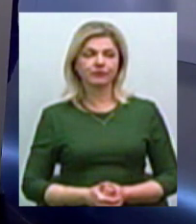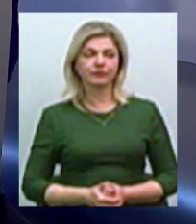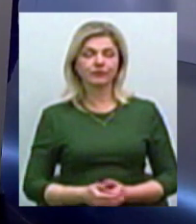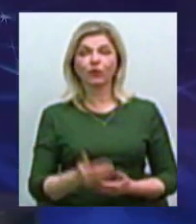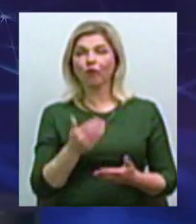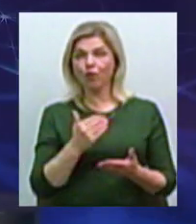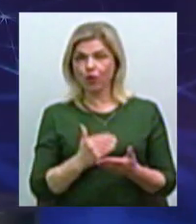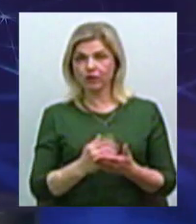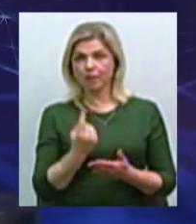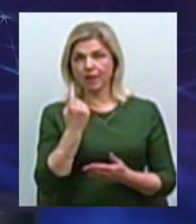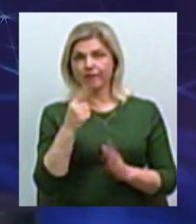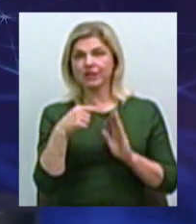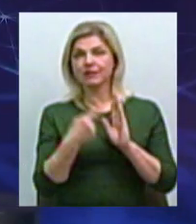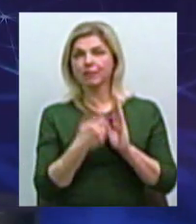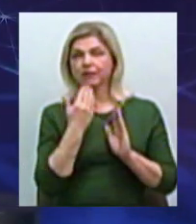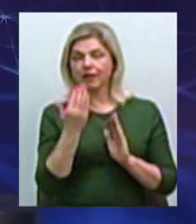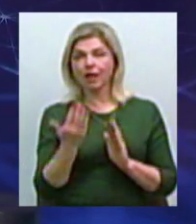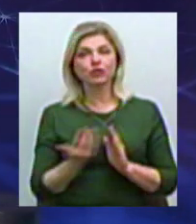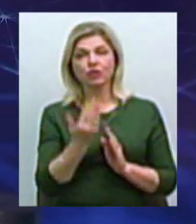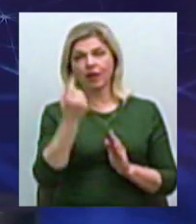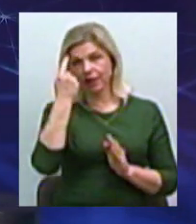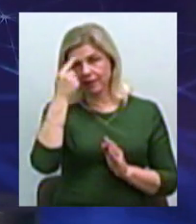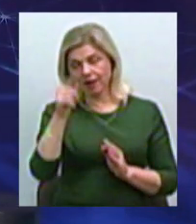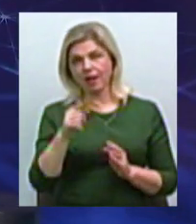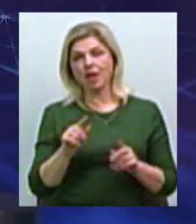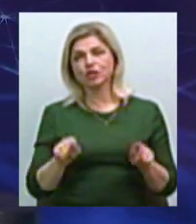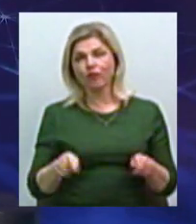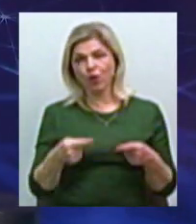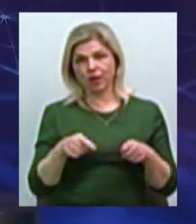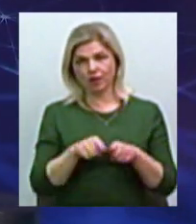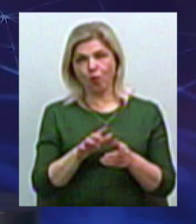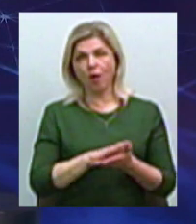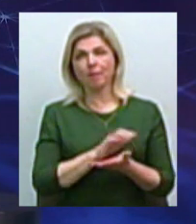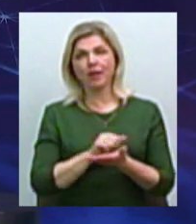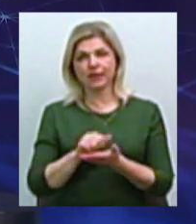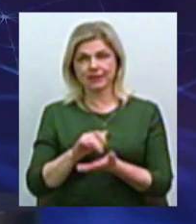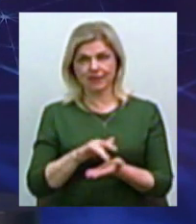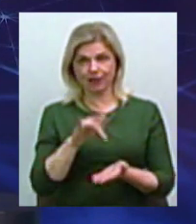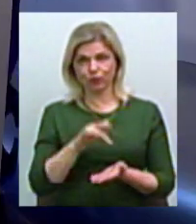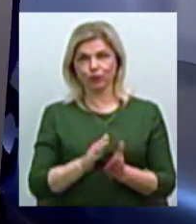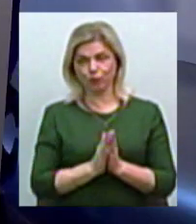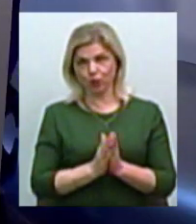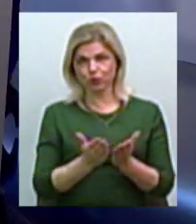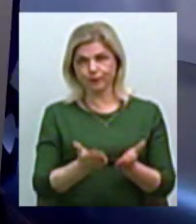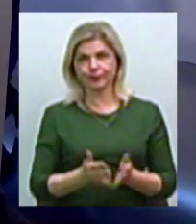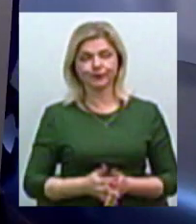Отже, перше запитання. Чия взагалі була ідея створення такого медіа-центру? Прошу. Ну,